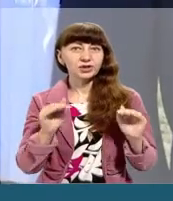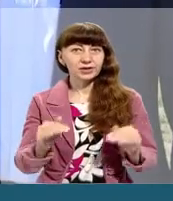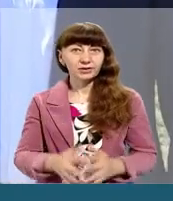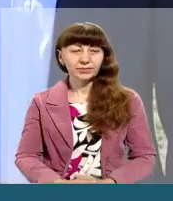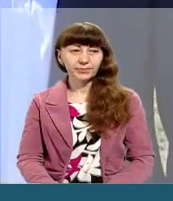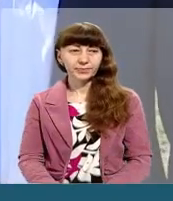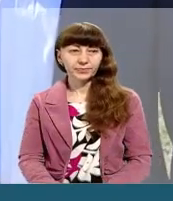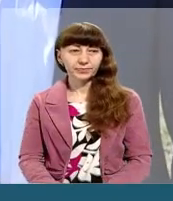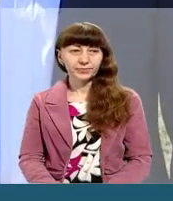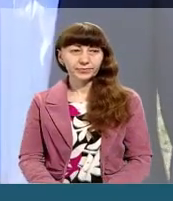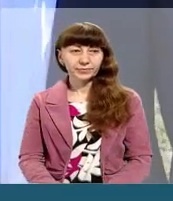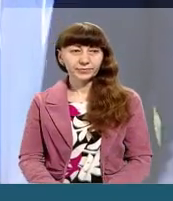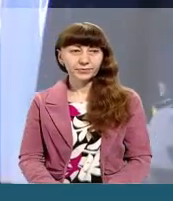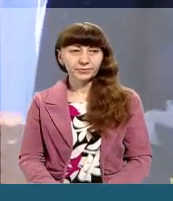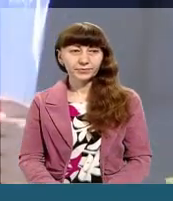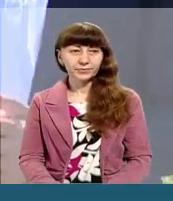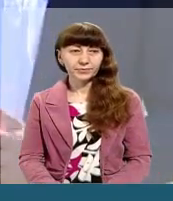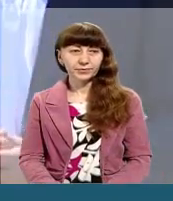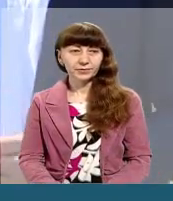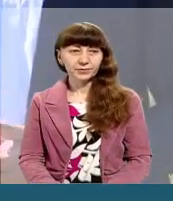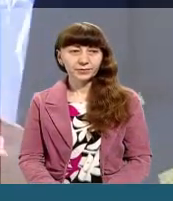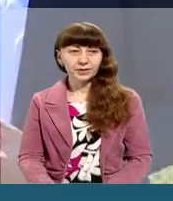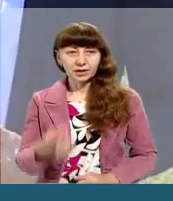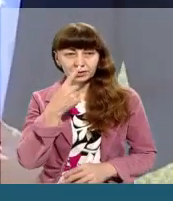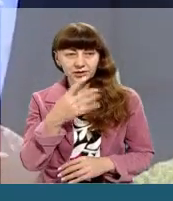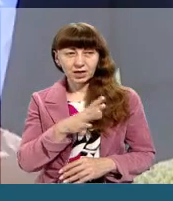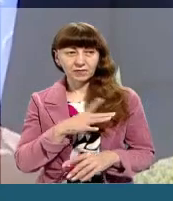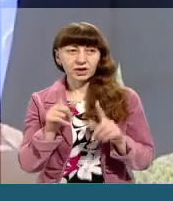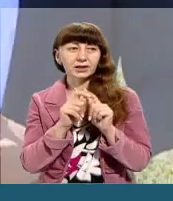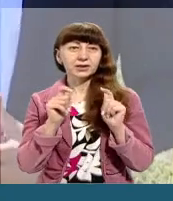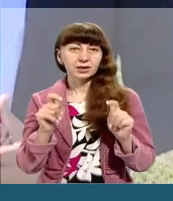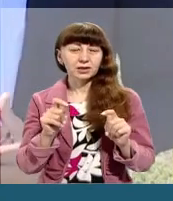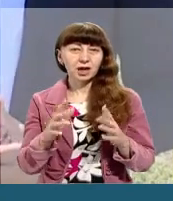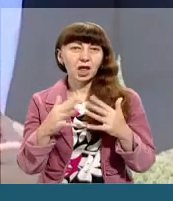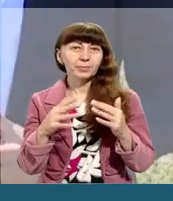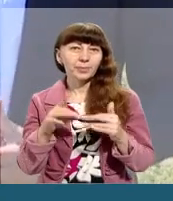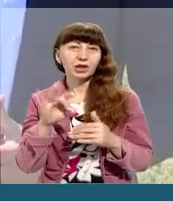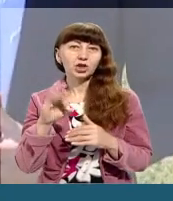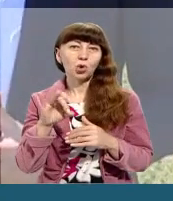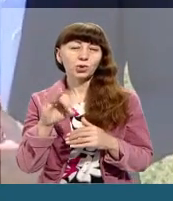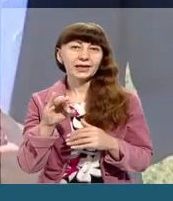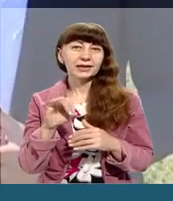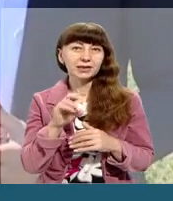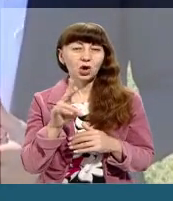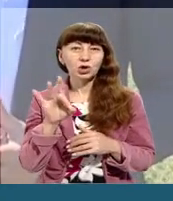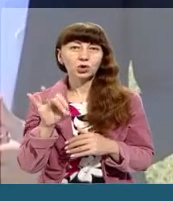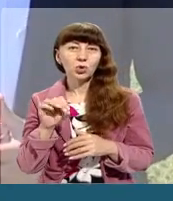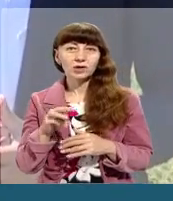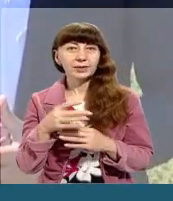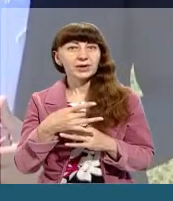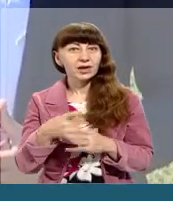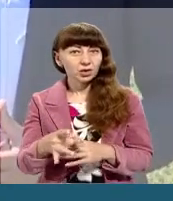детей летом. Буквально недавно мы открыли лагерь «Балдаурен» в Ауликольском